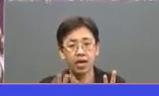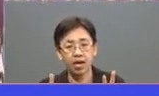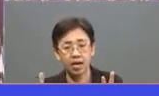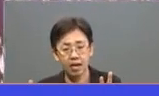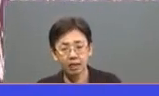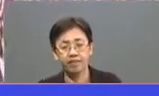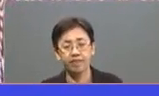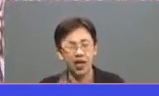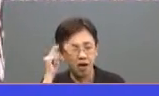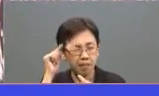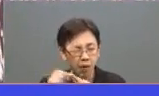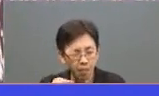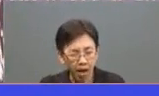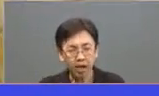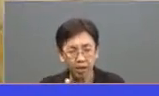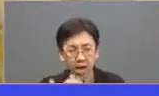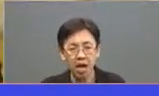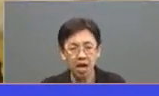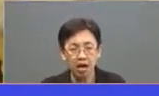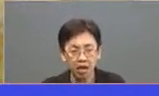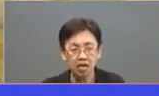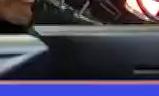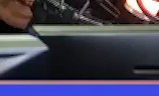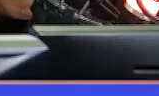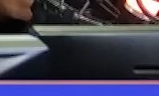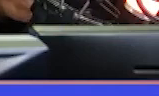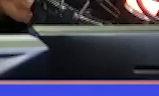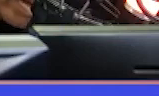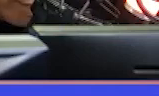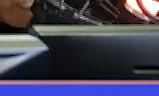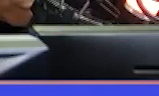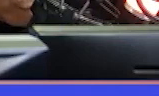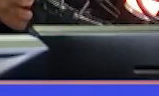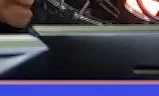การเดินทางกับประเทศเพื่อนบ้านพันธมิตรให้เป็นหนึ่งเดียวกัน